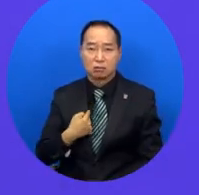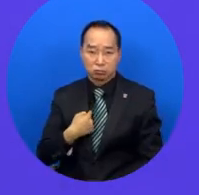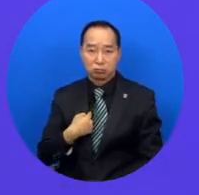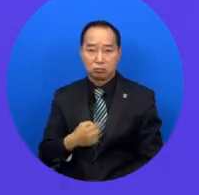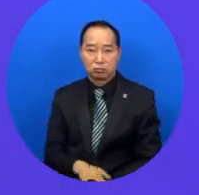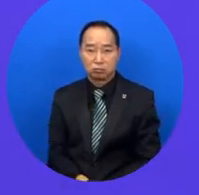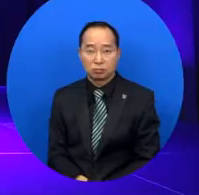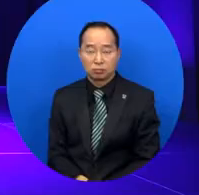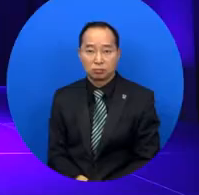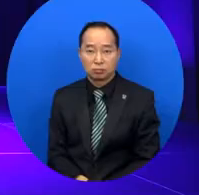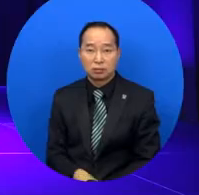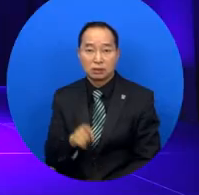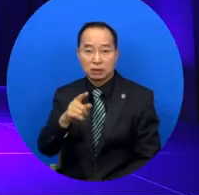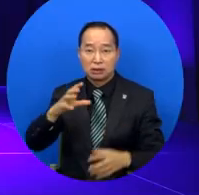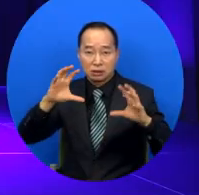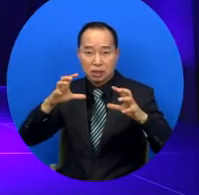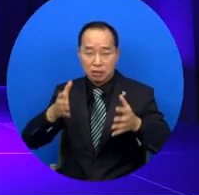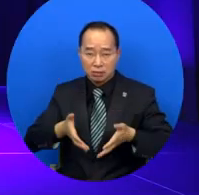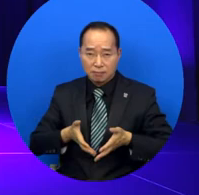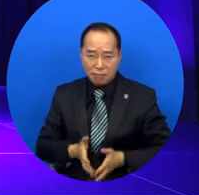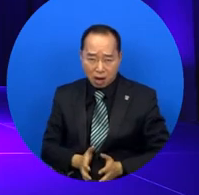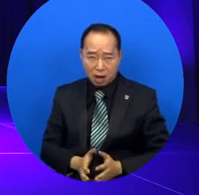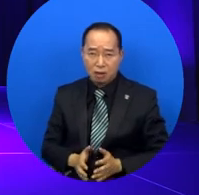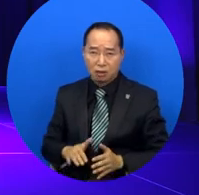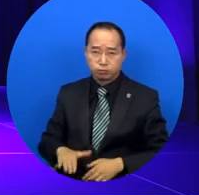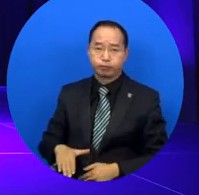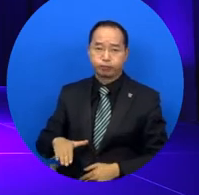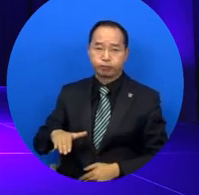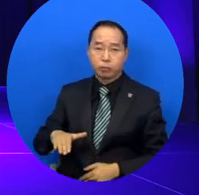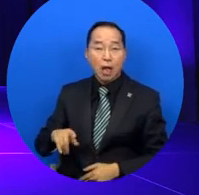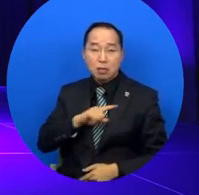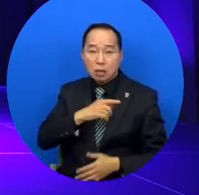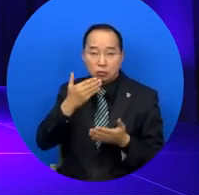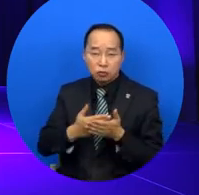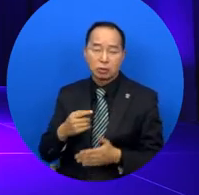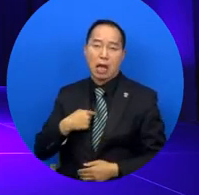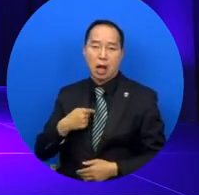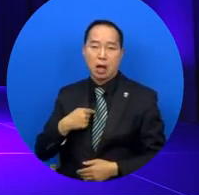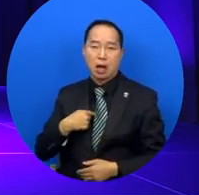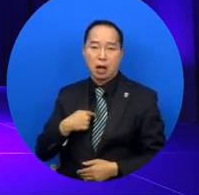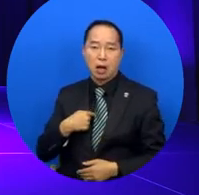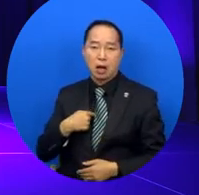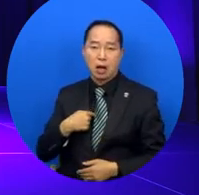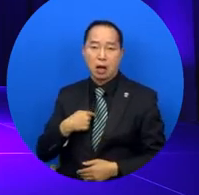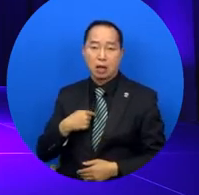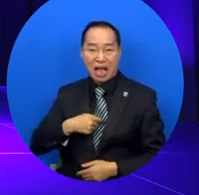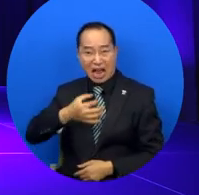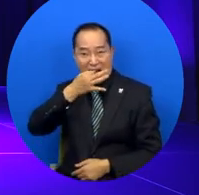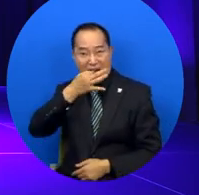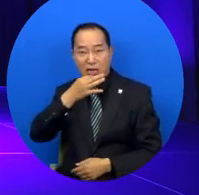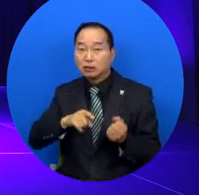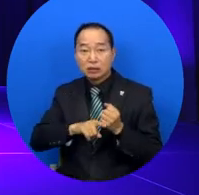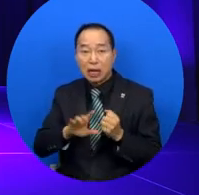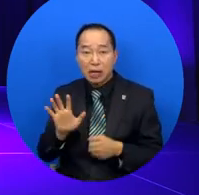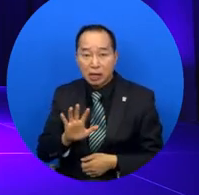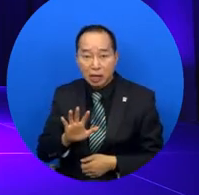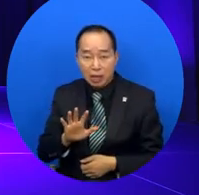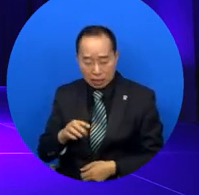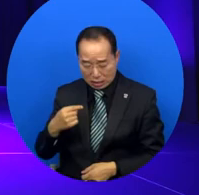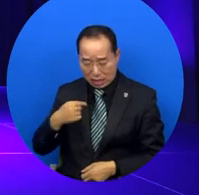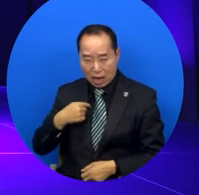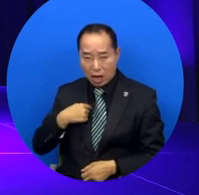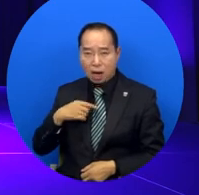나지요. 이 세상에 우리가 났을 때 내가 가장 중요한 사람인 거예요. 이거는 이기적인 생각이